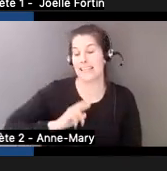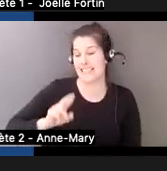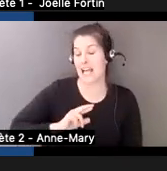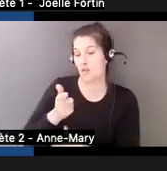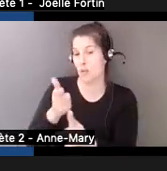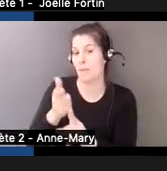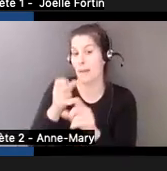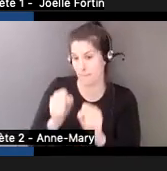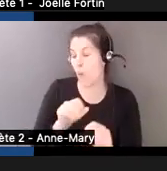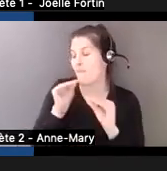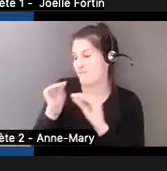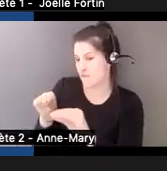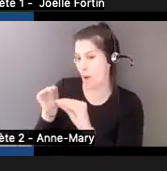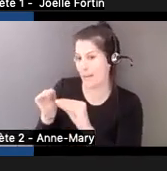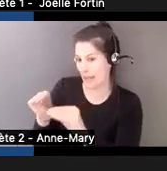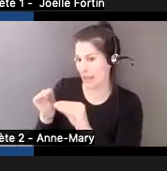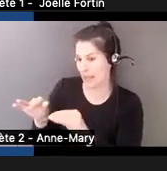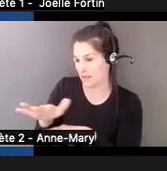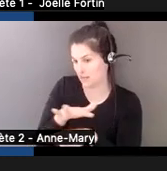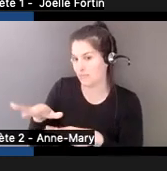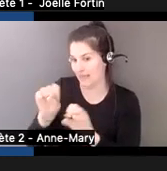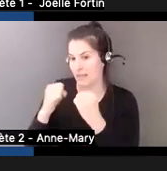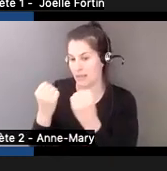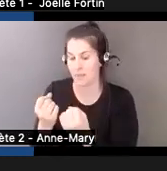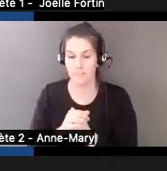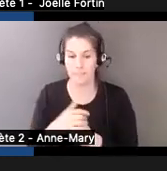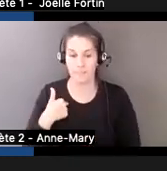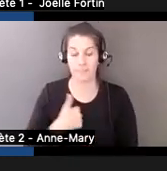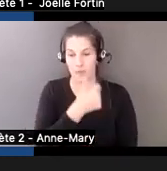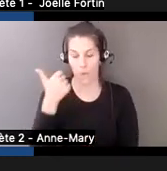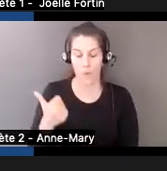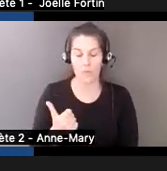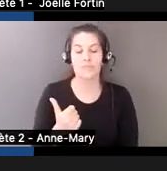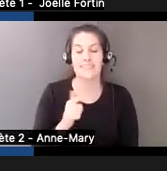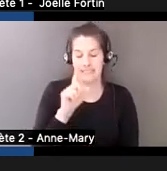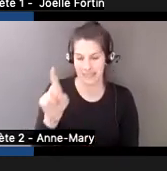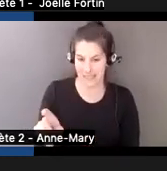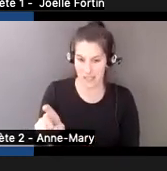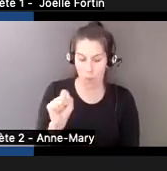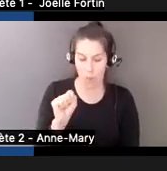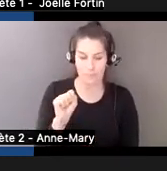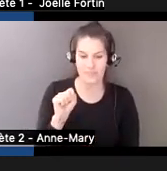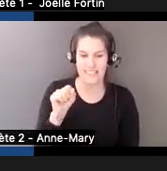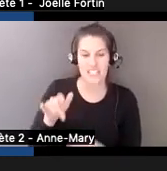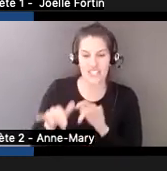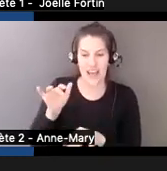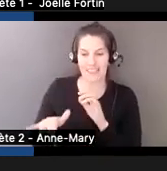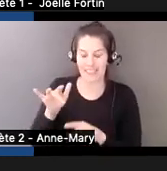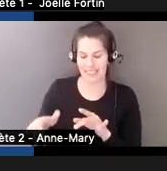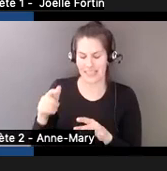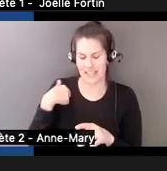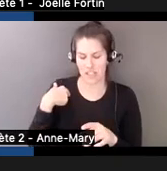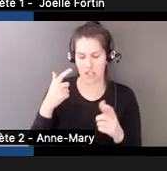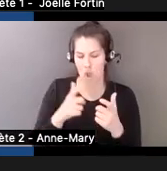question? Oui, oui. OK. Oui. Nous avons une autre question de notre chat là. Est-ce que la durée